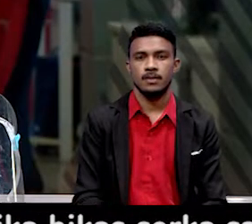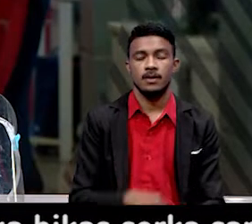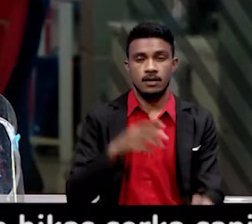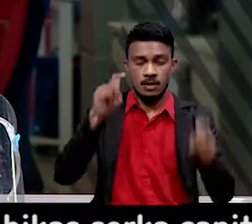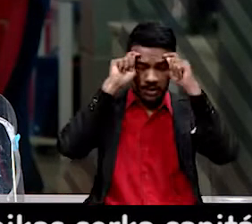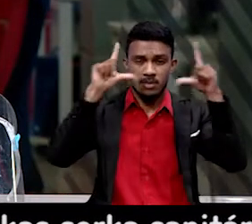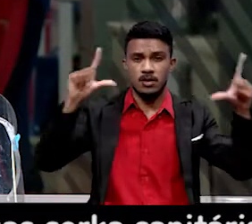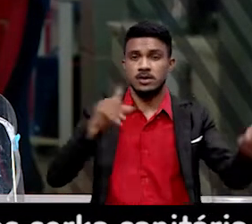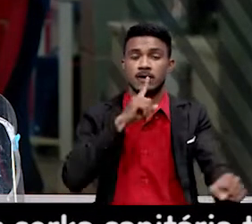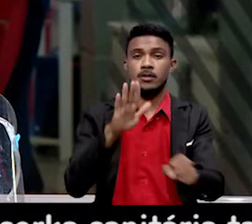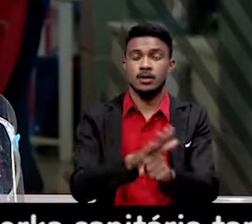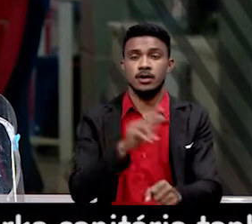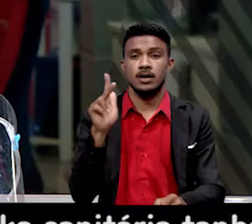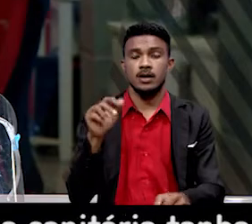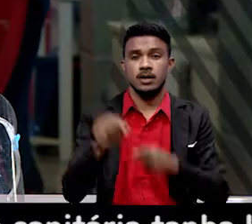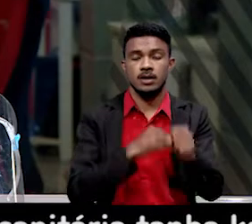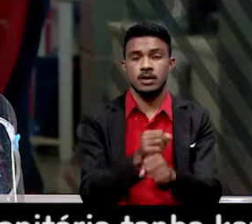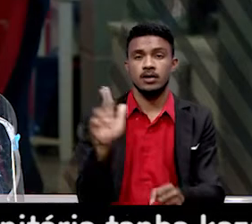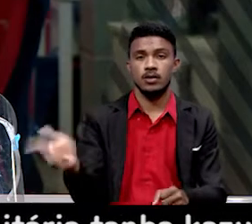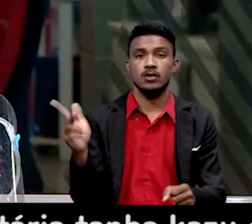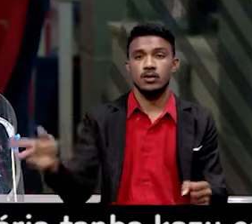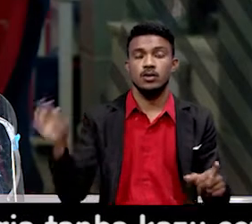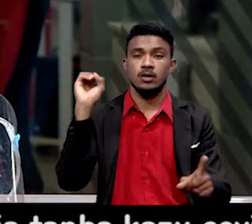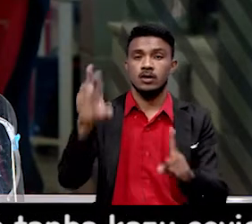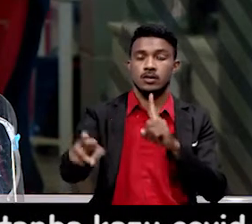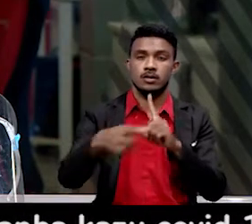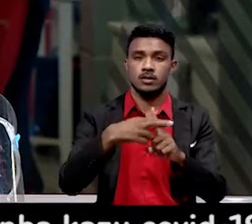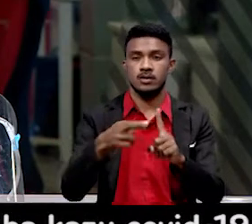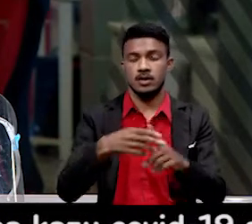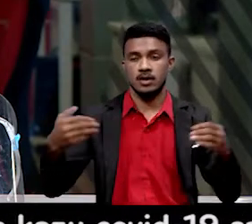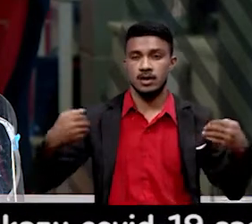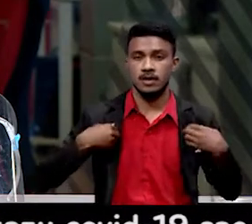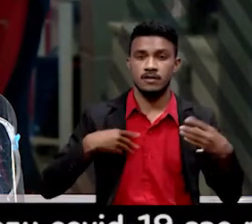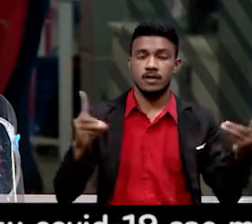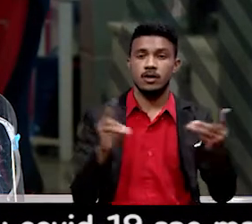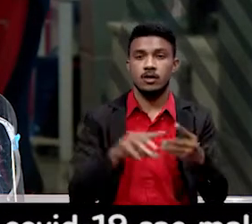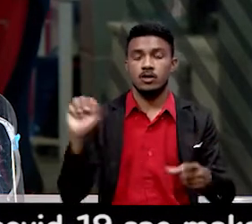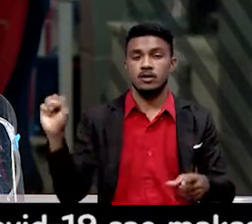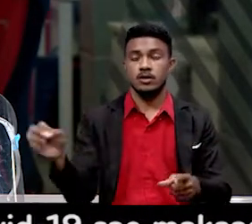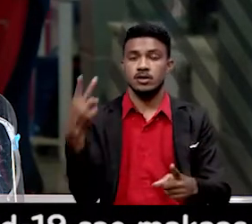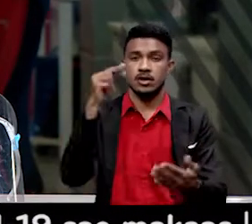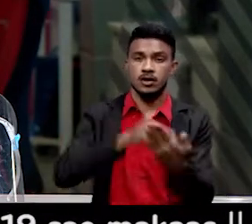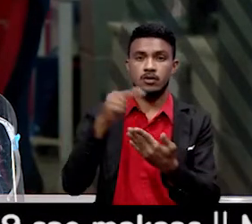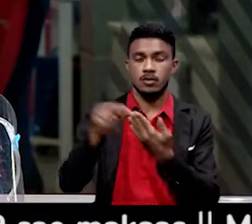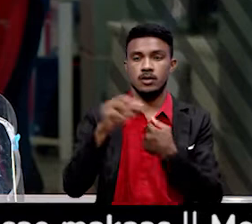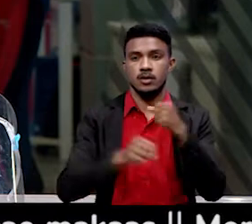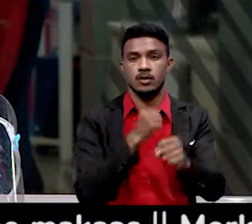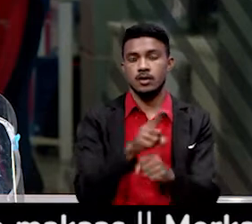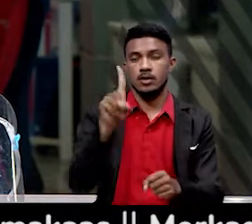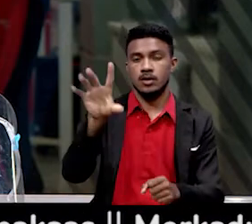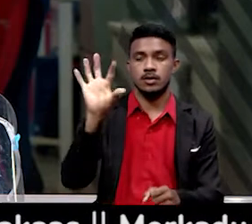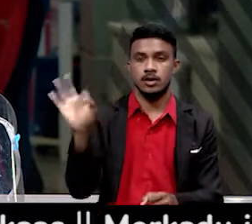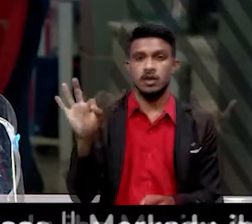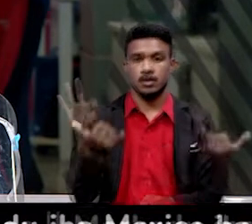Timor-Leste completa Tinantolonulo comemoração Massacre Santa Cruz, nebe acontece el oron 12 de novembro, Tinangrihun ida tu sia sia nulo